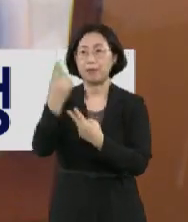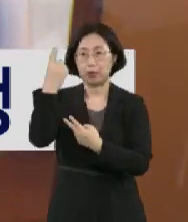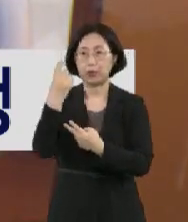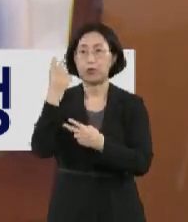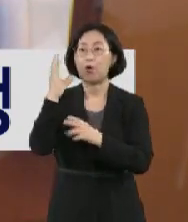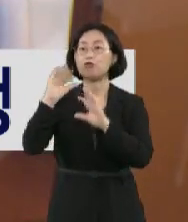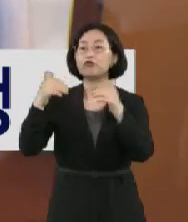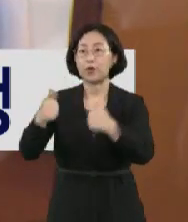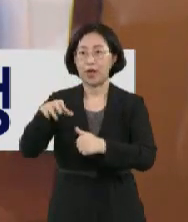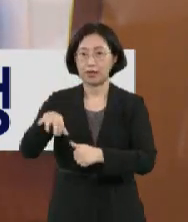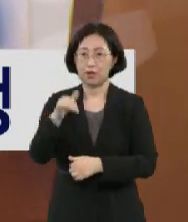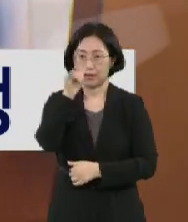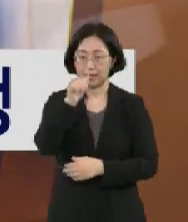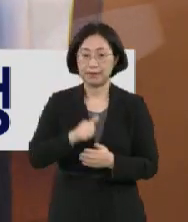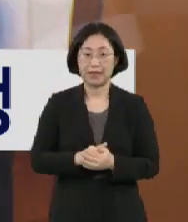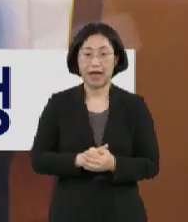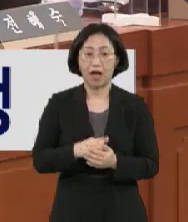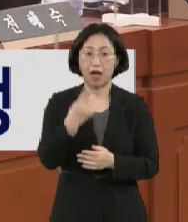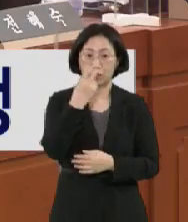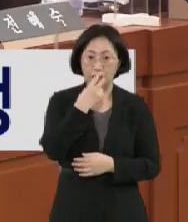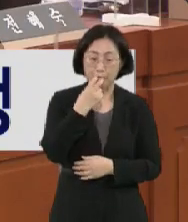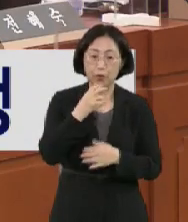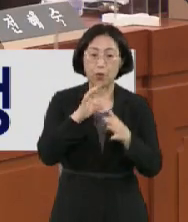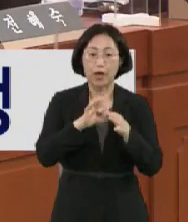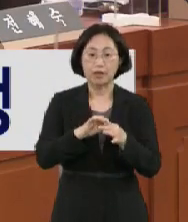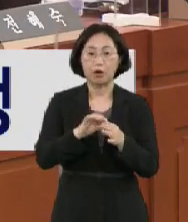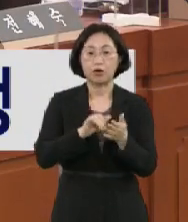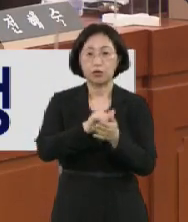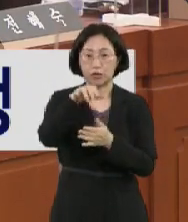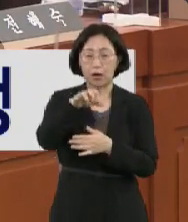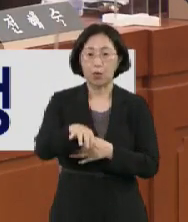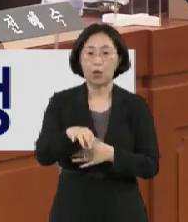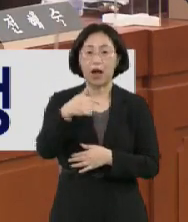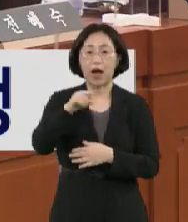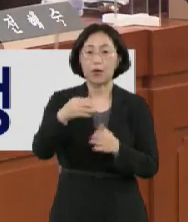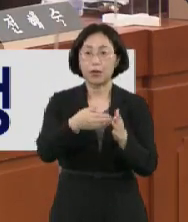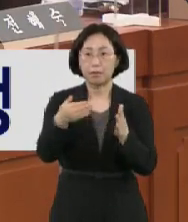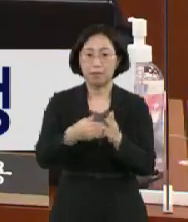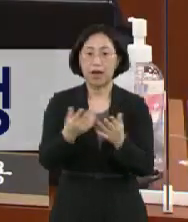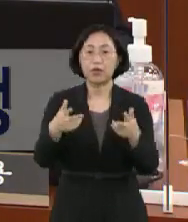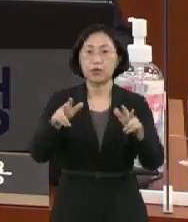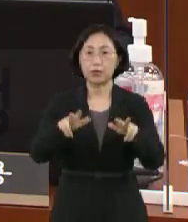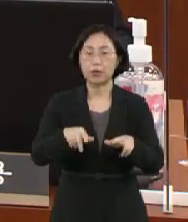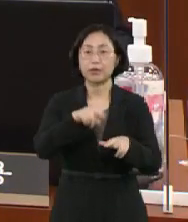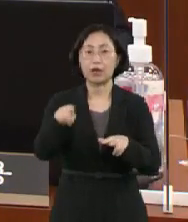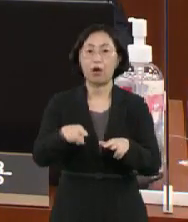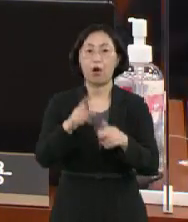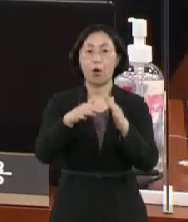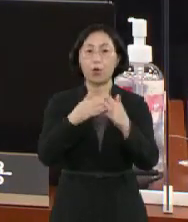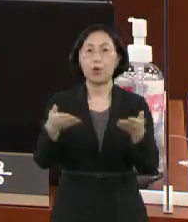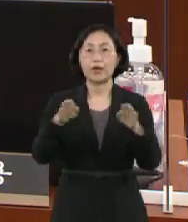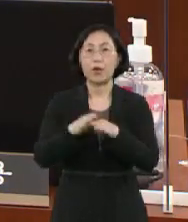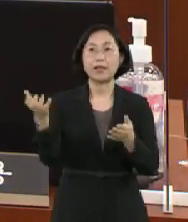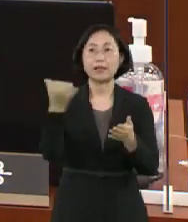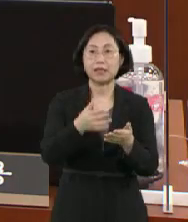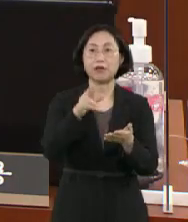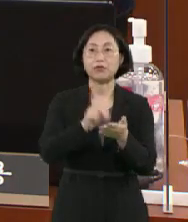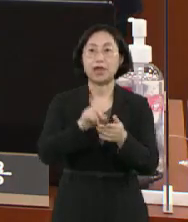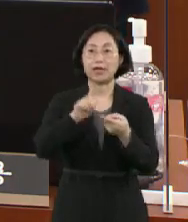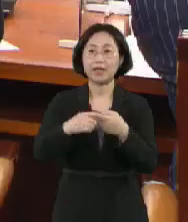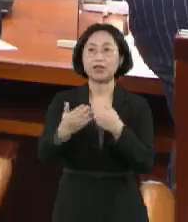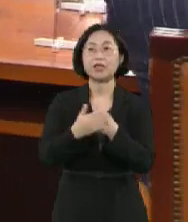됩니다 충남은 국감을 통해 충남 공안과 가로림만 해양 정원 조성 공공기관 2차 지방 이전 문제 등에 대한